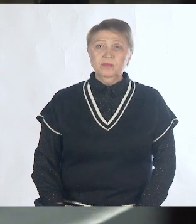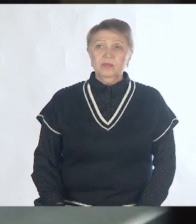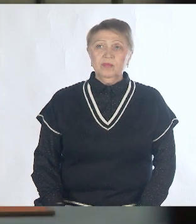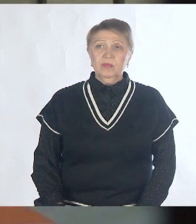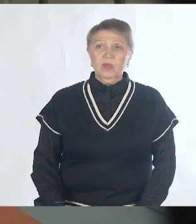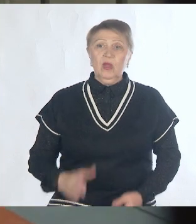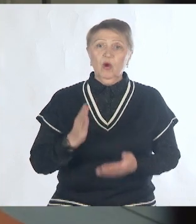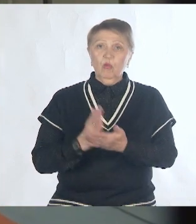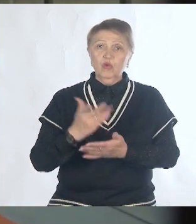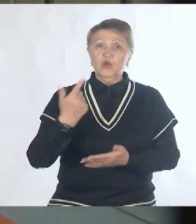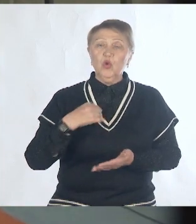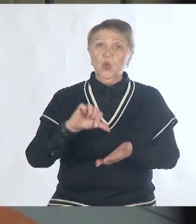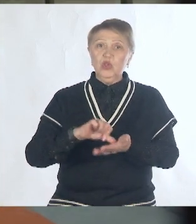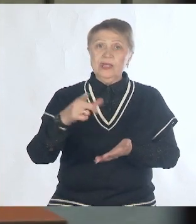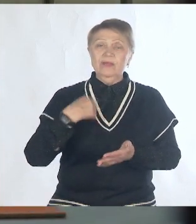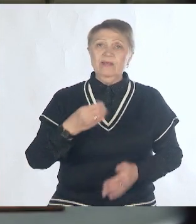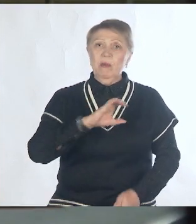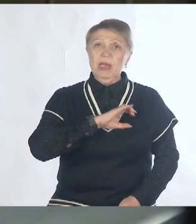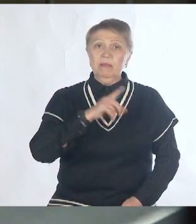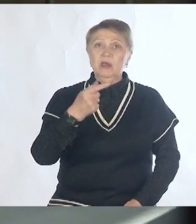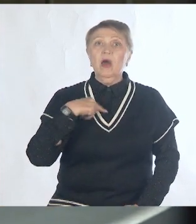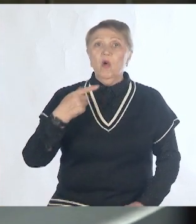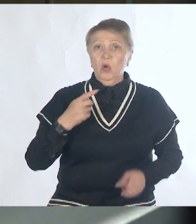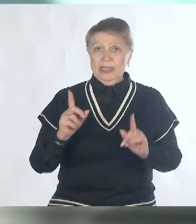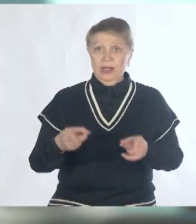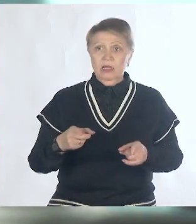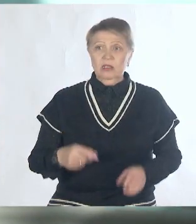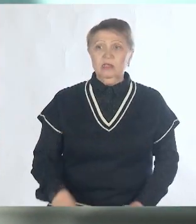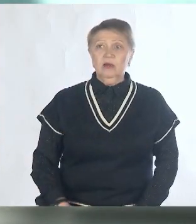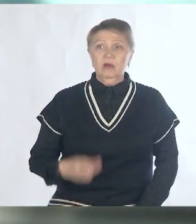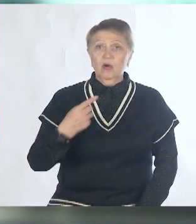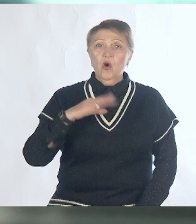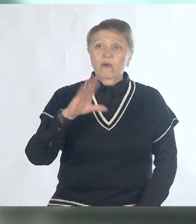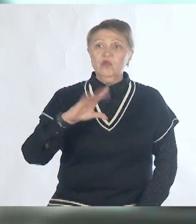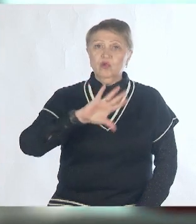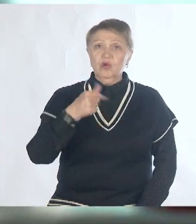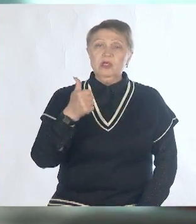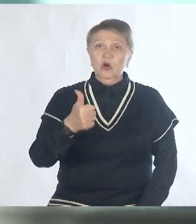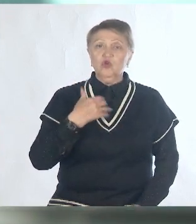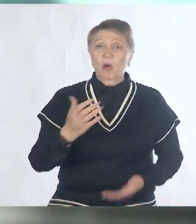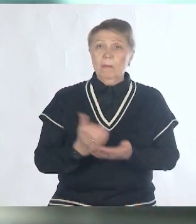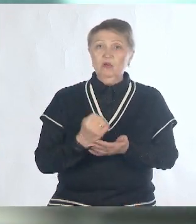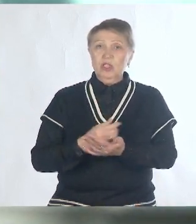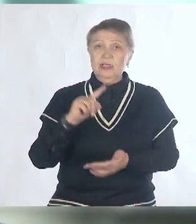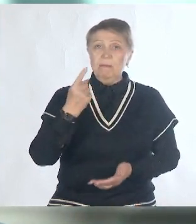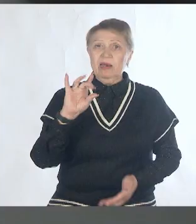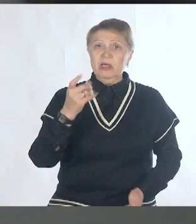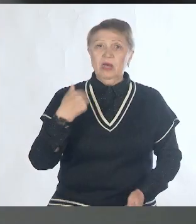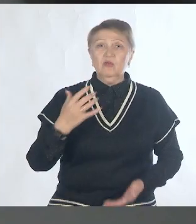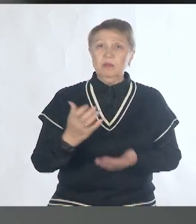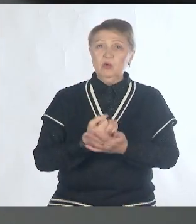пели песню каждая будет было уль вот и а получается первого раза не получилось потому начали